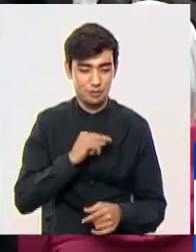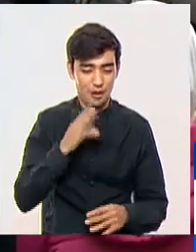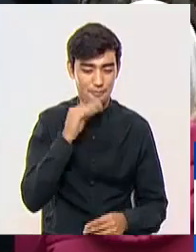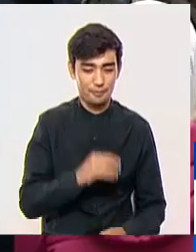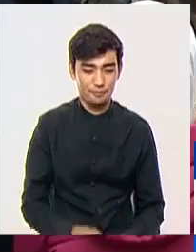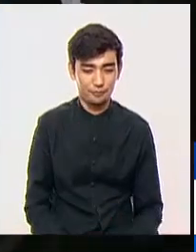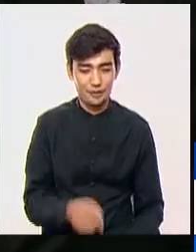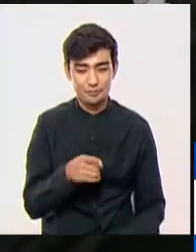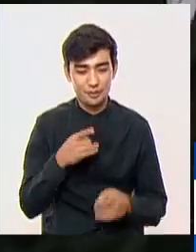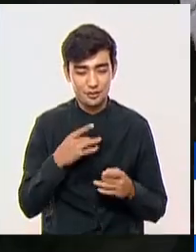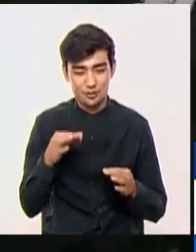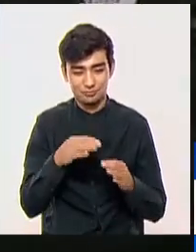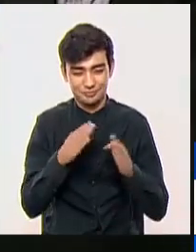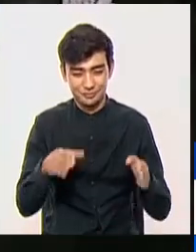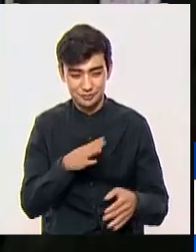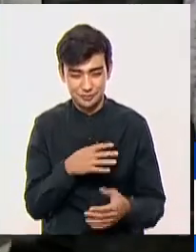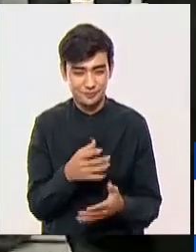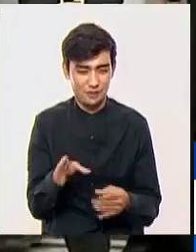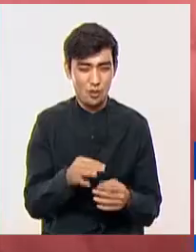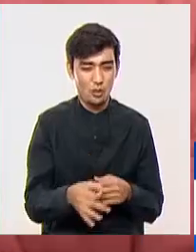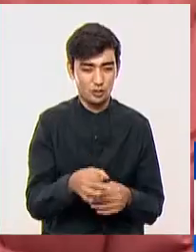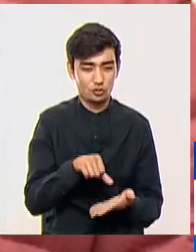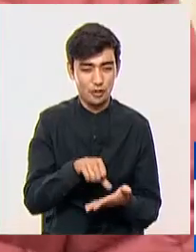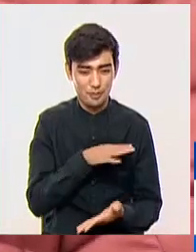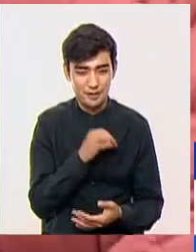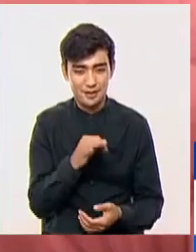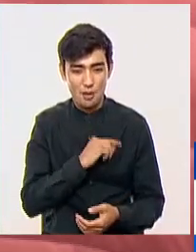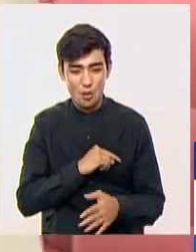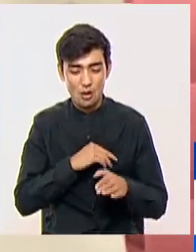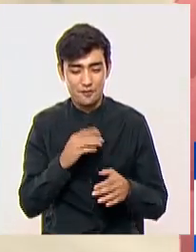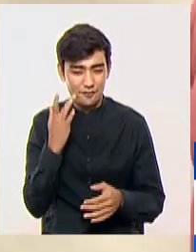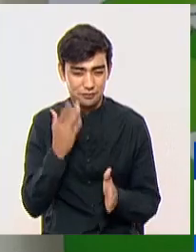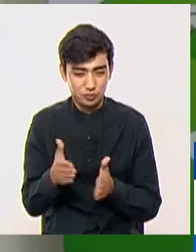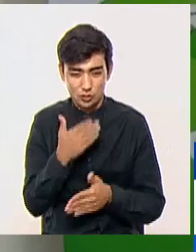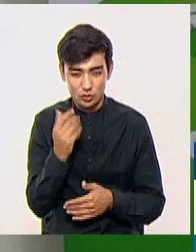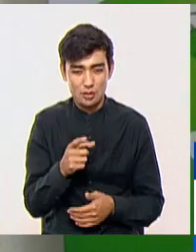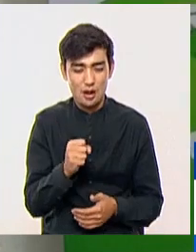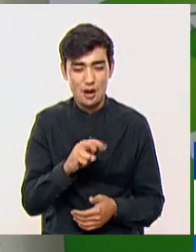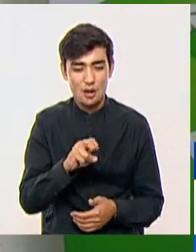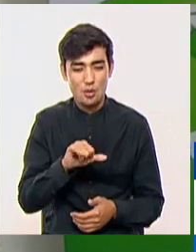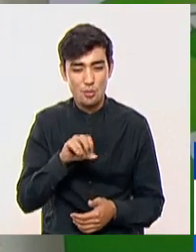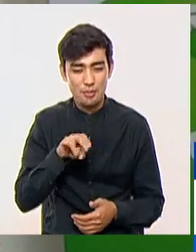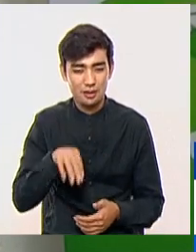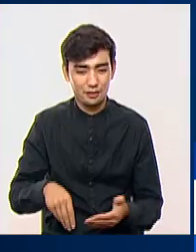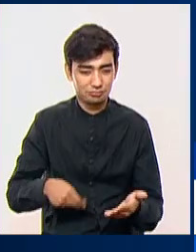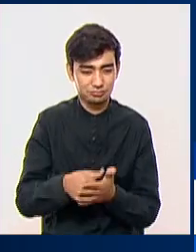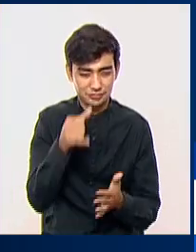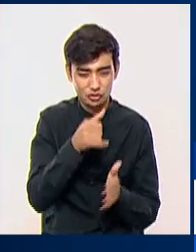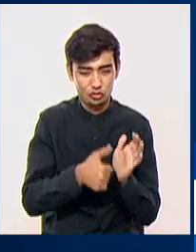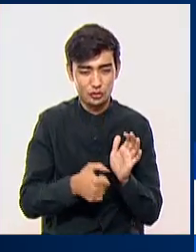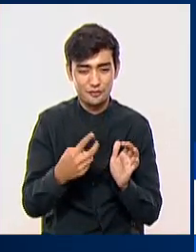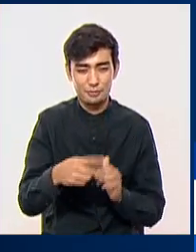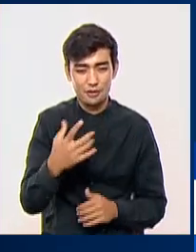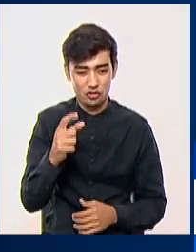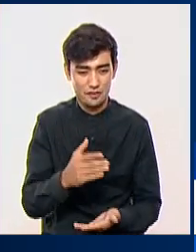Жәрменкенің өтуіне бірқатар құзырлы органда атсалысқан, өйткені тұрақты жұмысының жоқтығынан алимент төлей алмайтын 625 борышкер бар екен. Ал